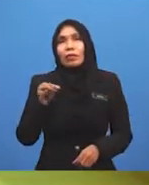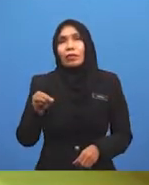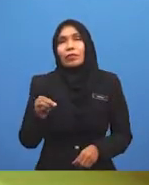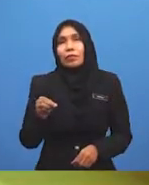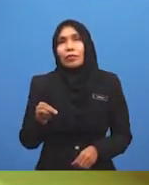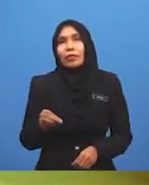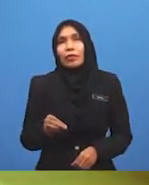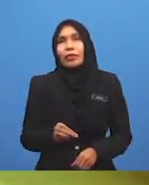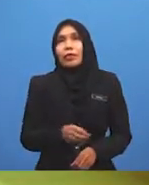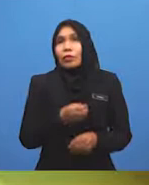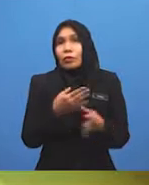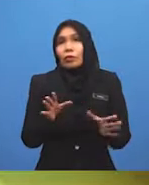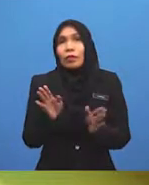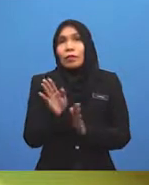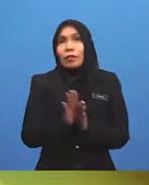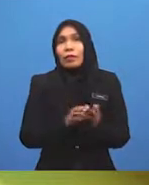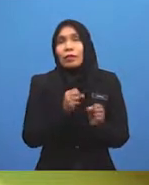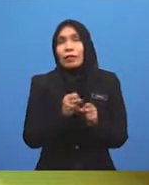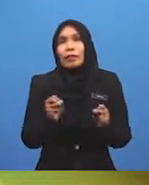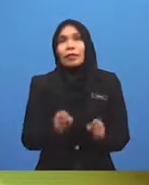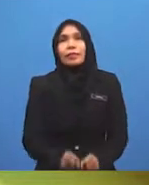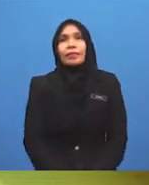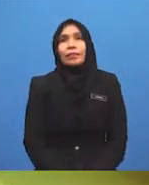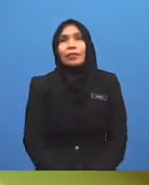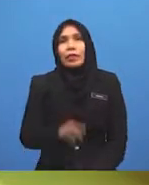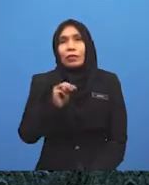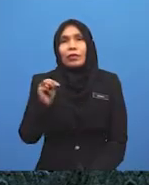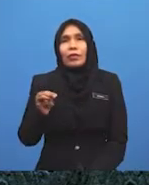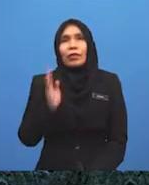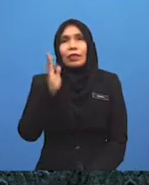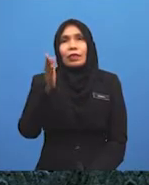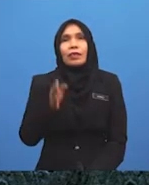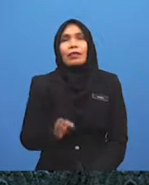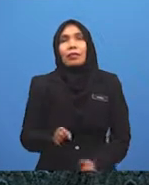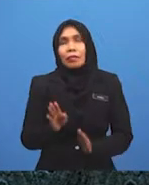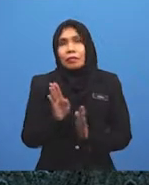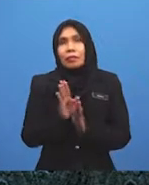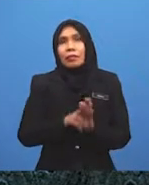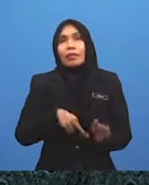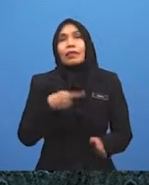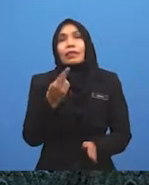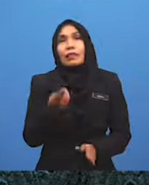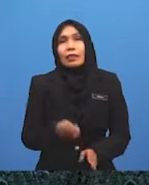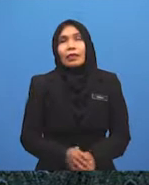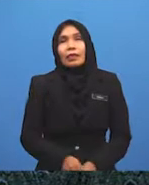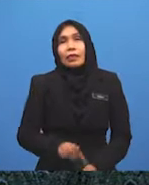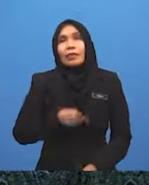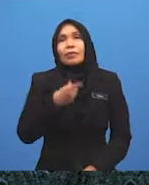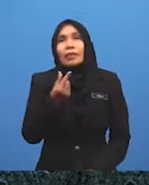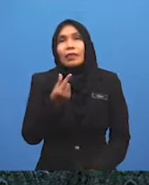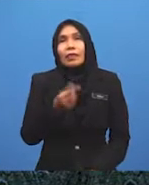kita menyemah jawapan. Murid-murid akan berasa gembira,